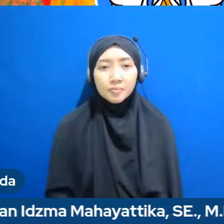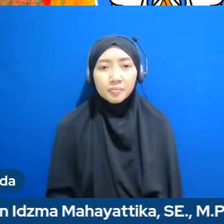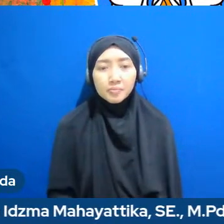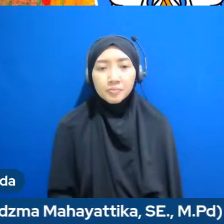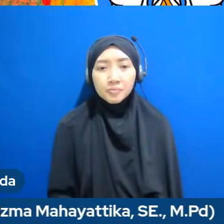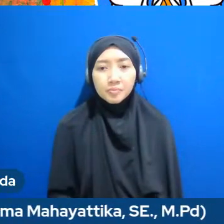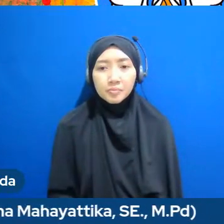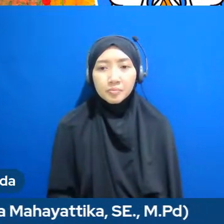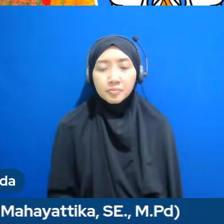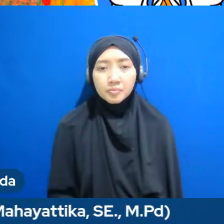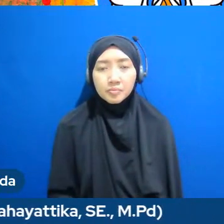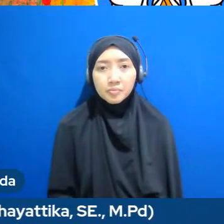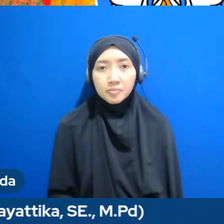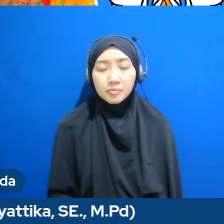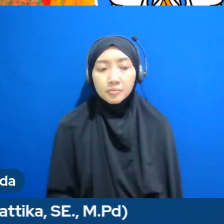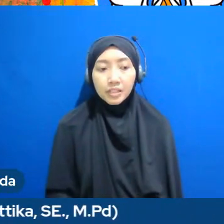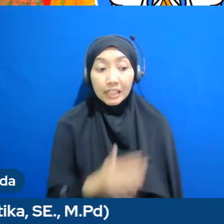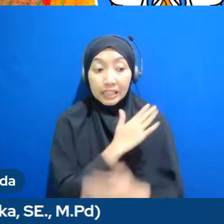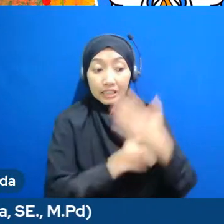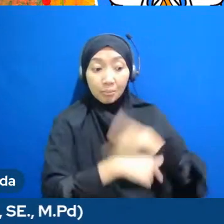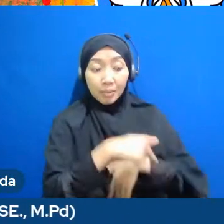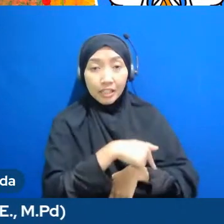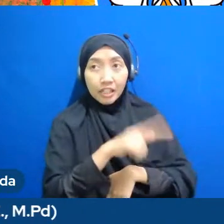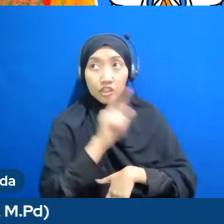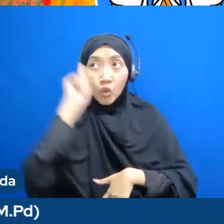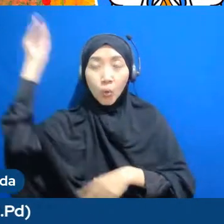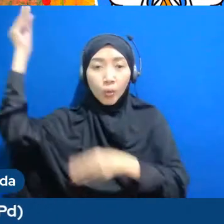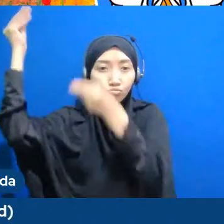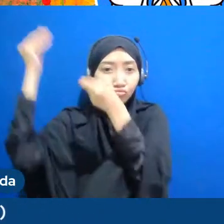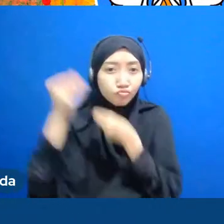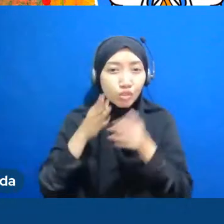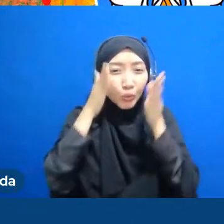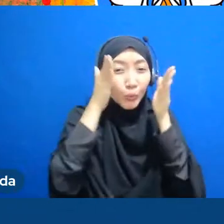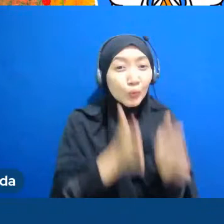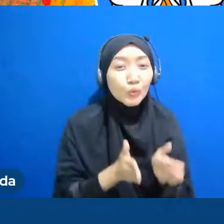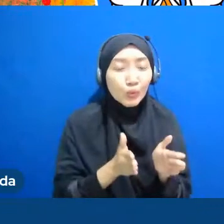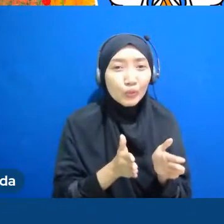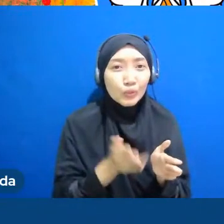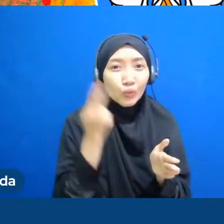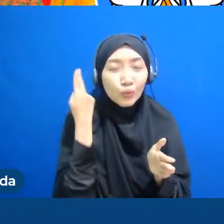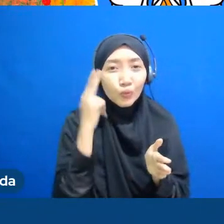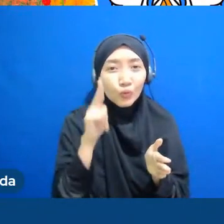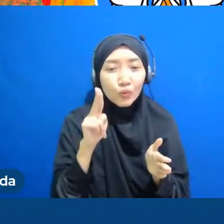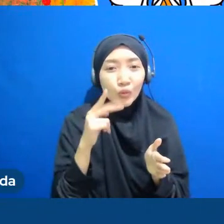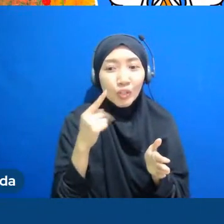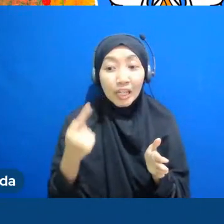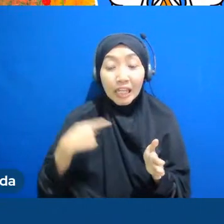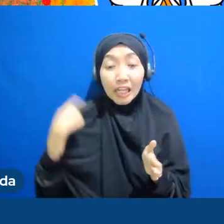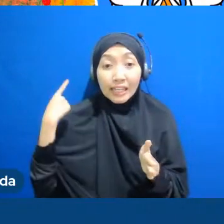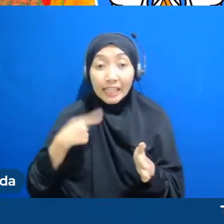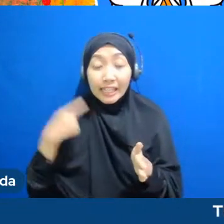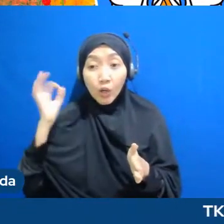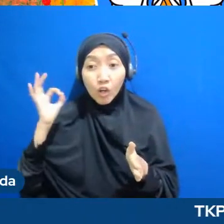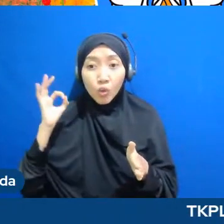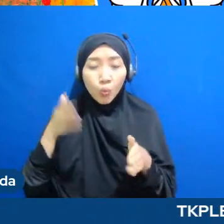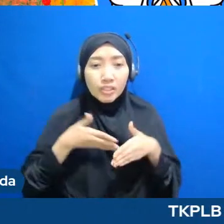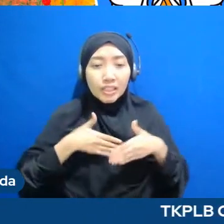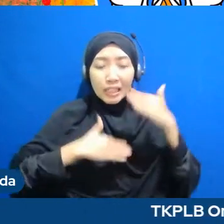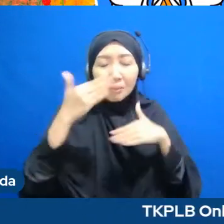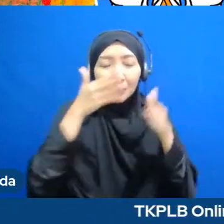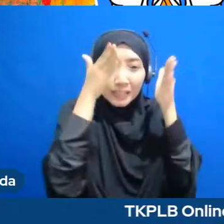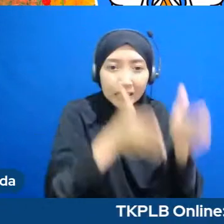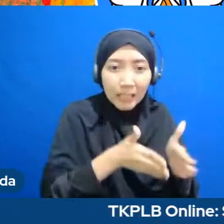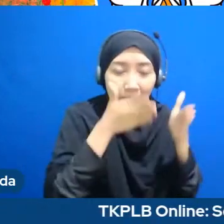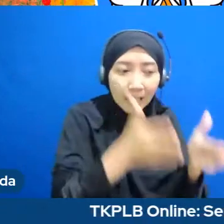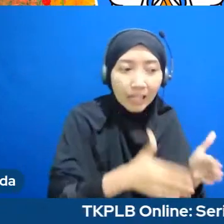Iya, ABK kan seseorang yang Allah kasih khusus ya, khusus untuk agar kita tuh lebih sayang ya, lebih perhatian,